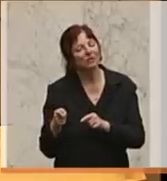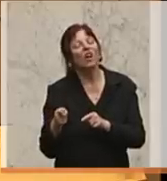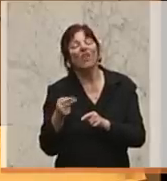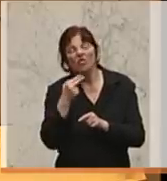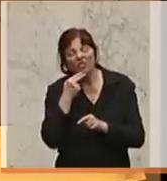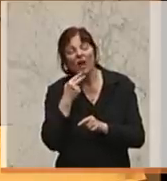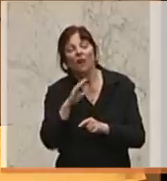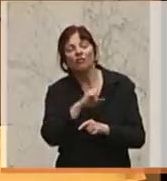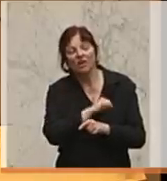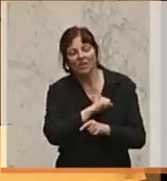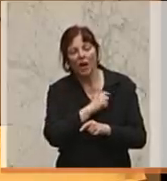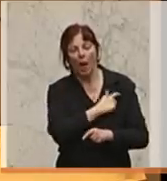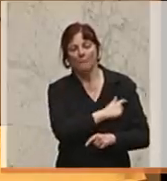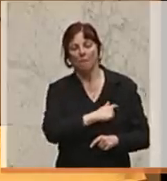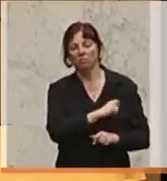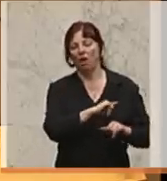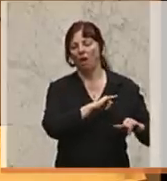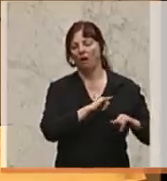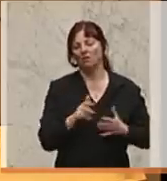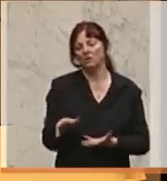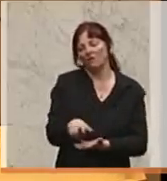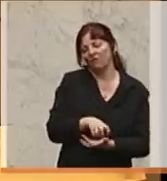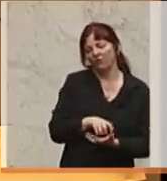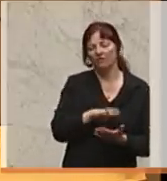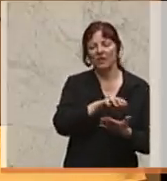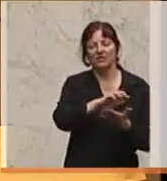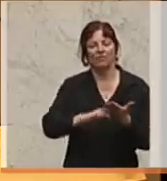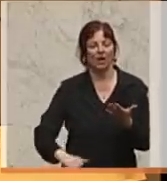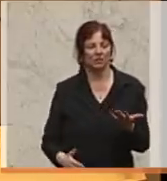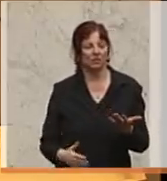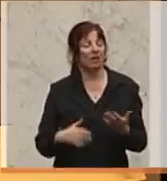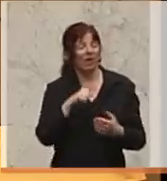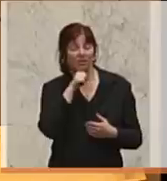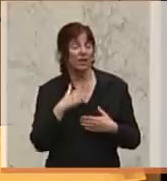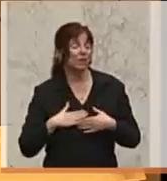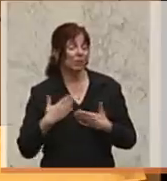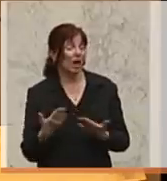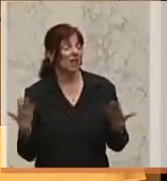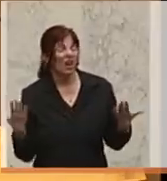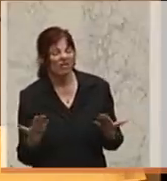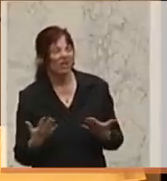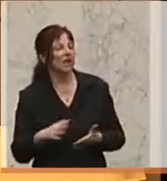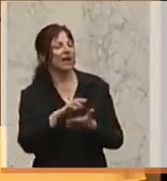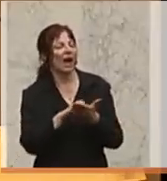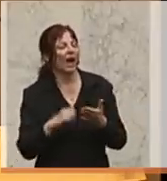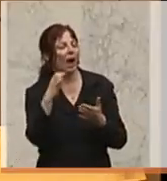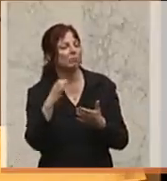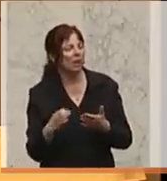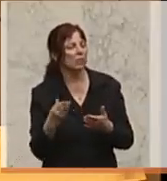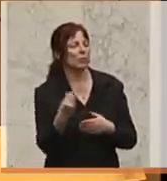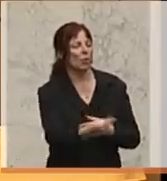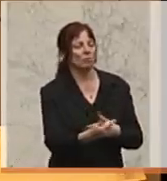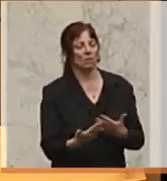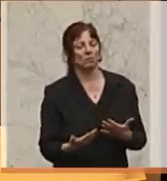Sie sind nicht bereit gewesen, die Anfrage zu beantworten, welche konkreten Rabatte, Vergünstigungen es Ähnliches gegeben hat. Sie wollen